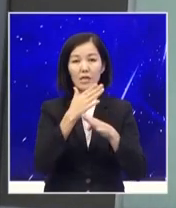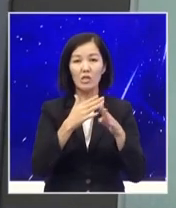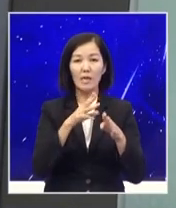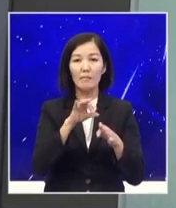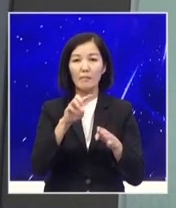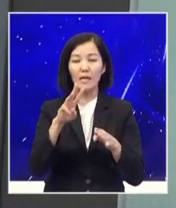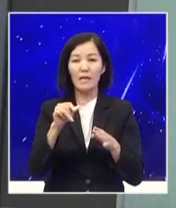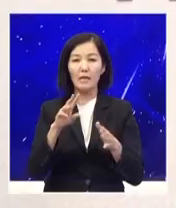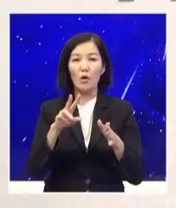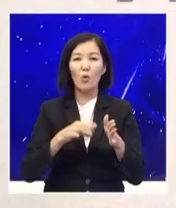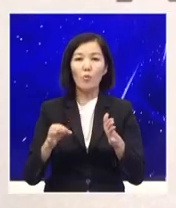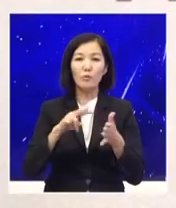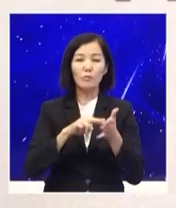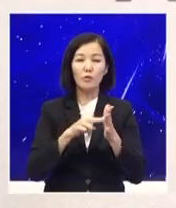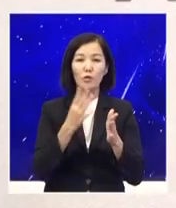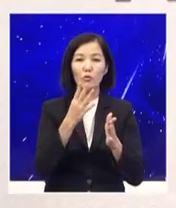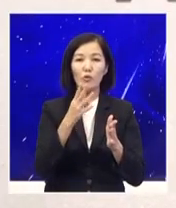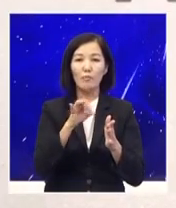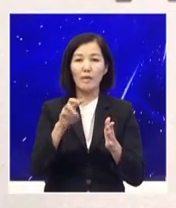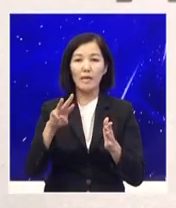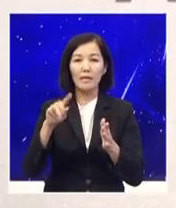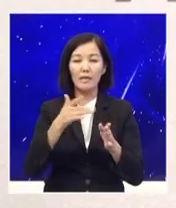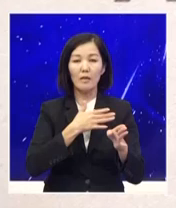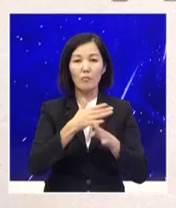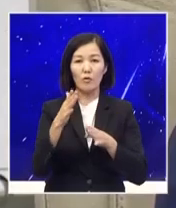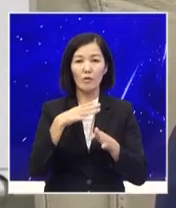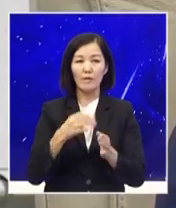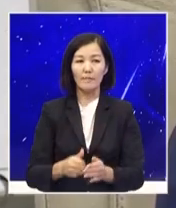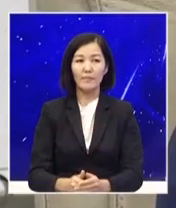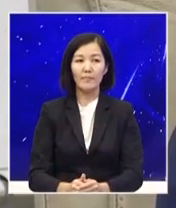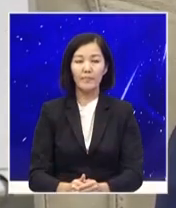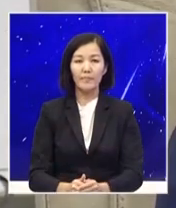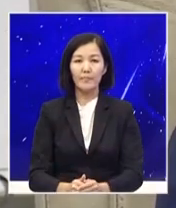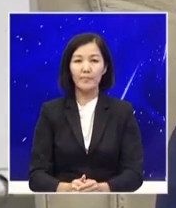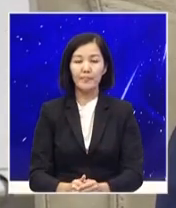ал жергілікті бюджеттен 4 миллиард теңге қарастырылған.